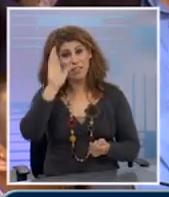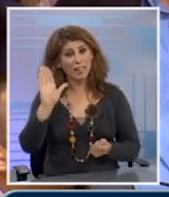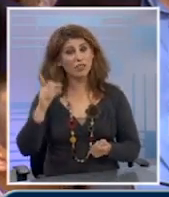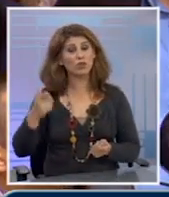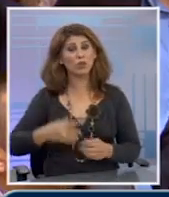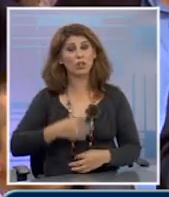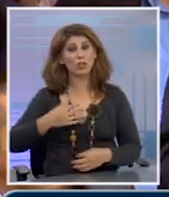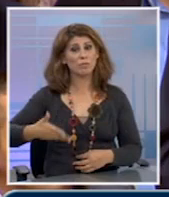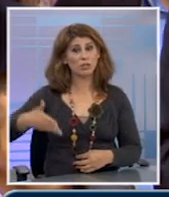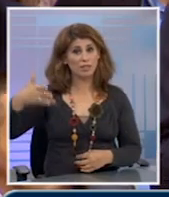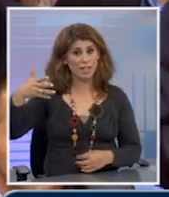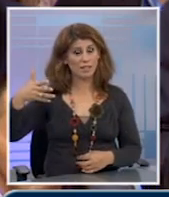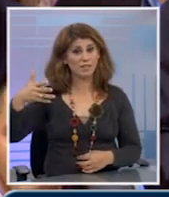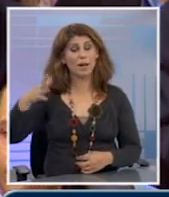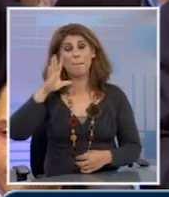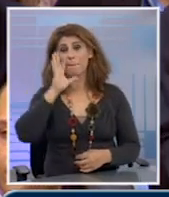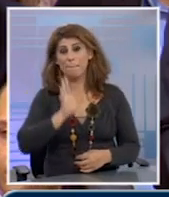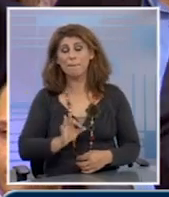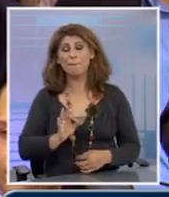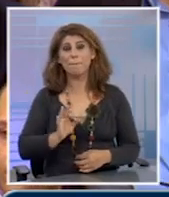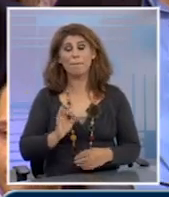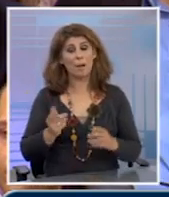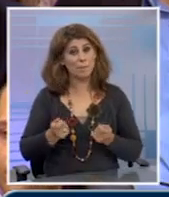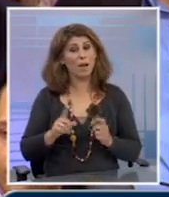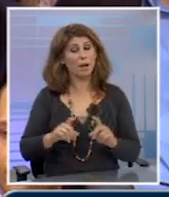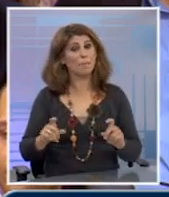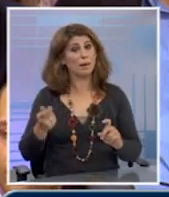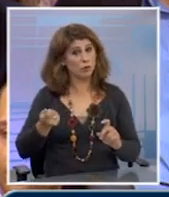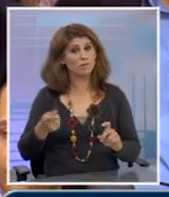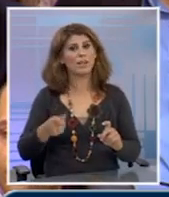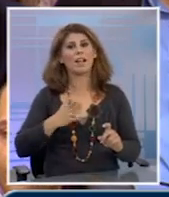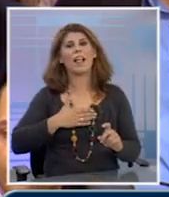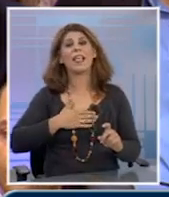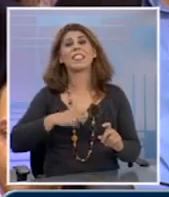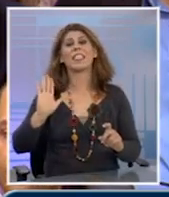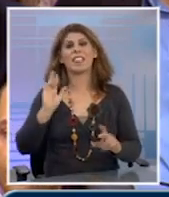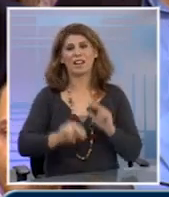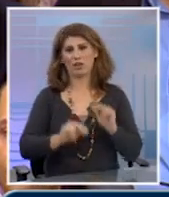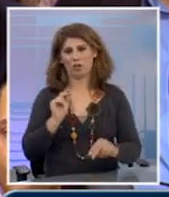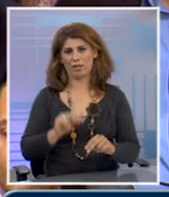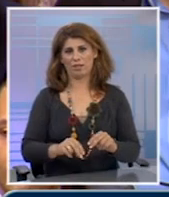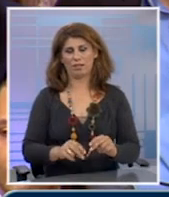κύριος μητσοτάκης πράγμα το οποίο στην πραγματικότητα συμβαίνει δεν θέλει